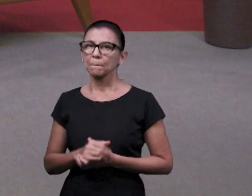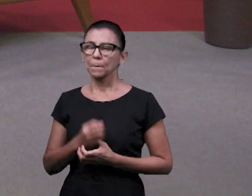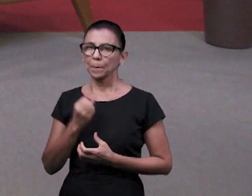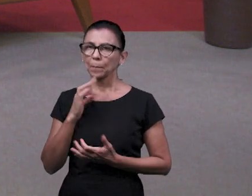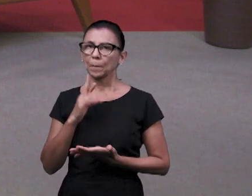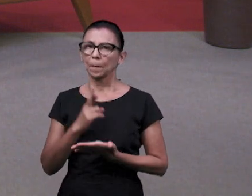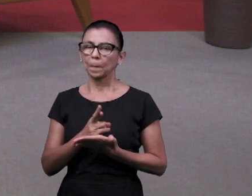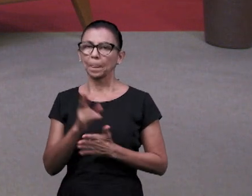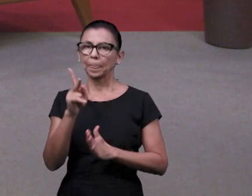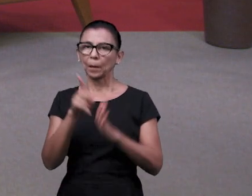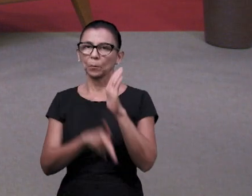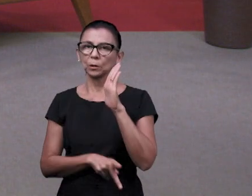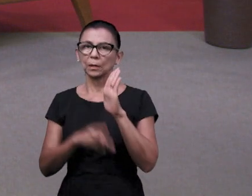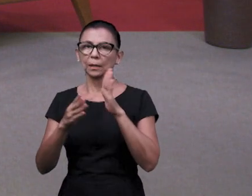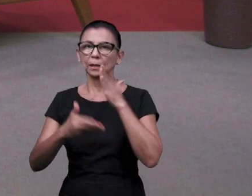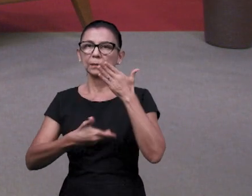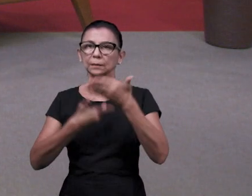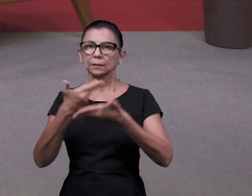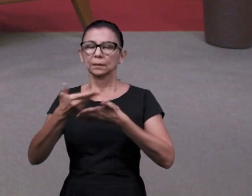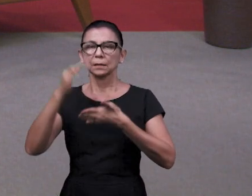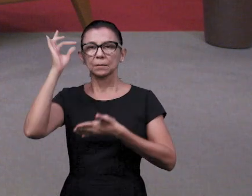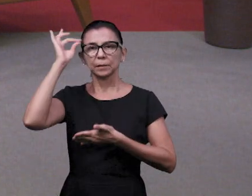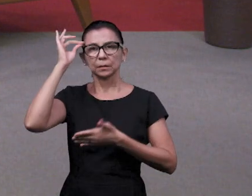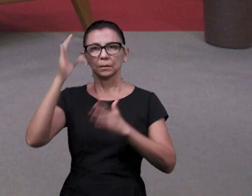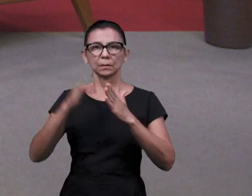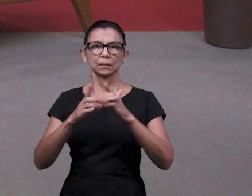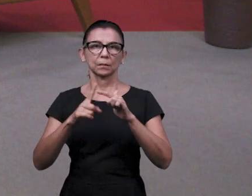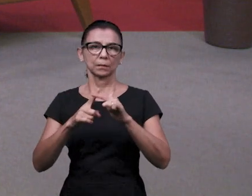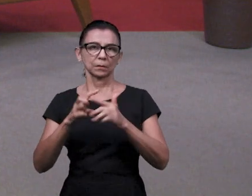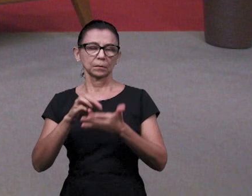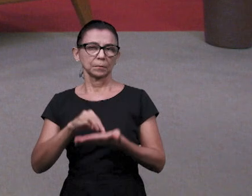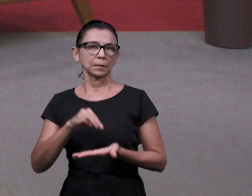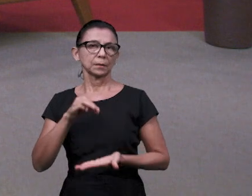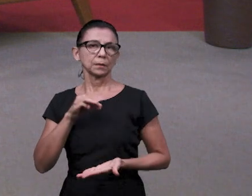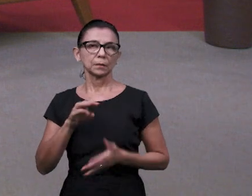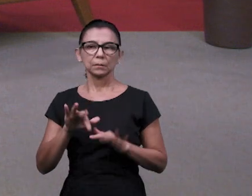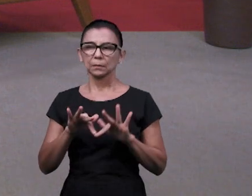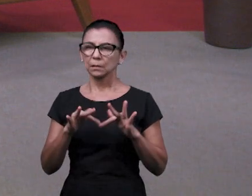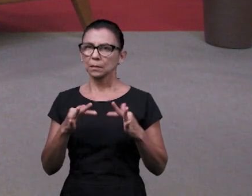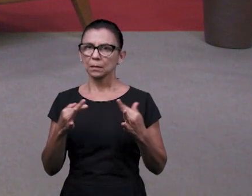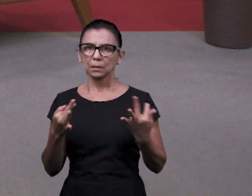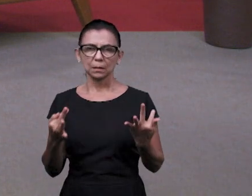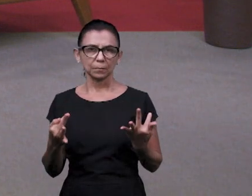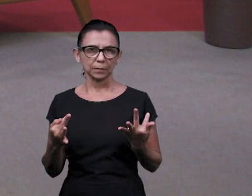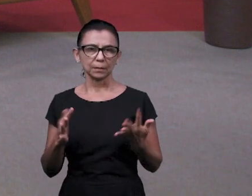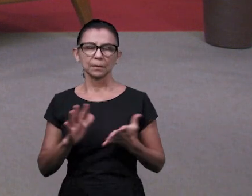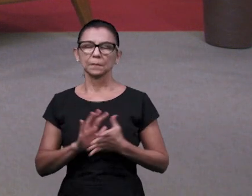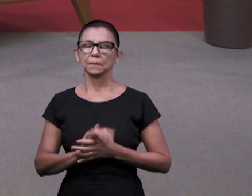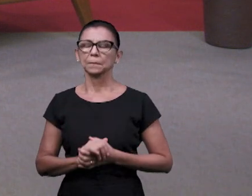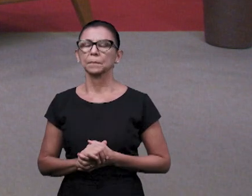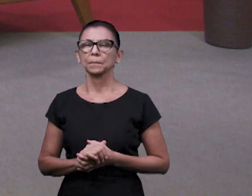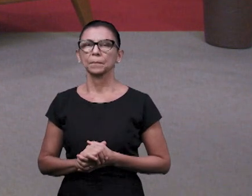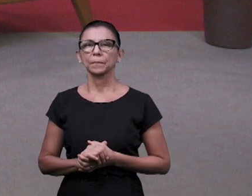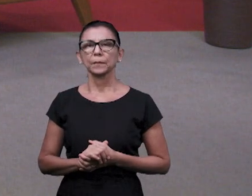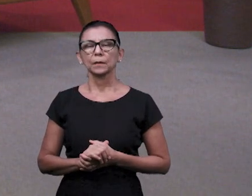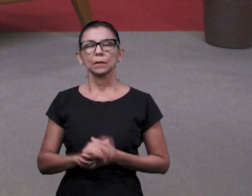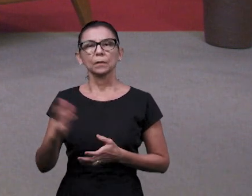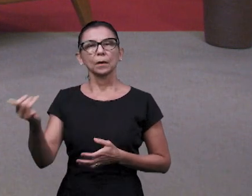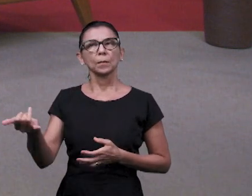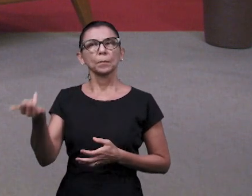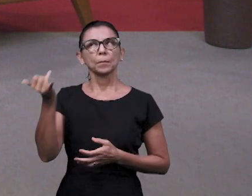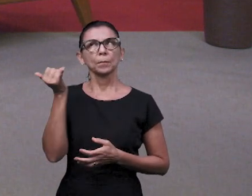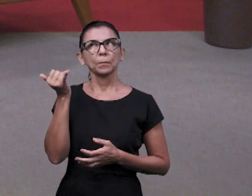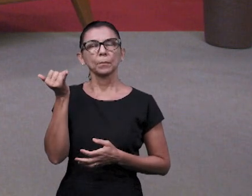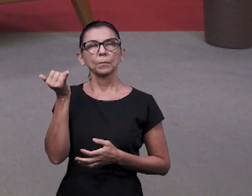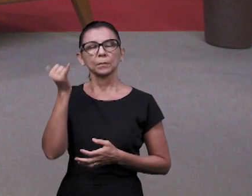Vous pouvez se bénéficier de ce projet. C'est le projet d'assistance spirituelle de l'Église chrétienne Maranatha. Il est très simple de participer.